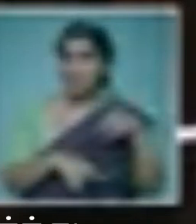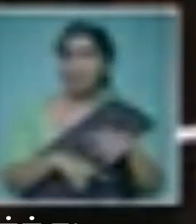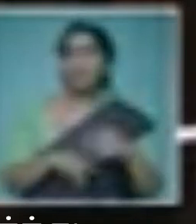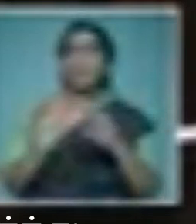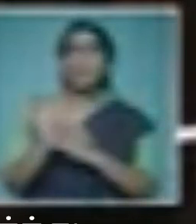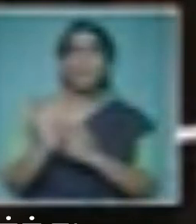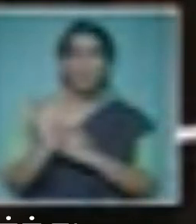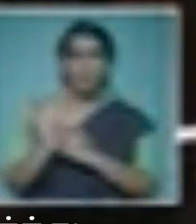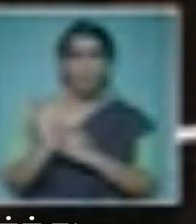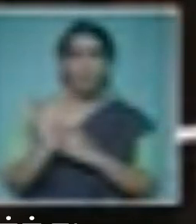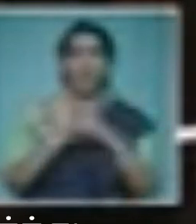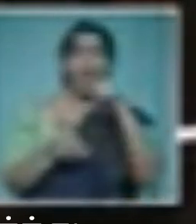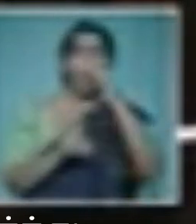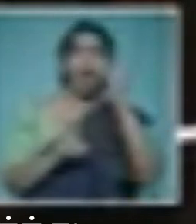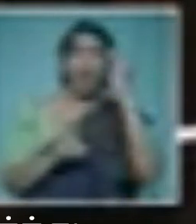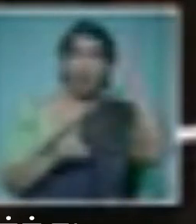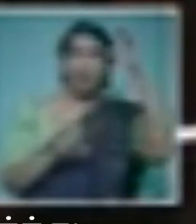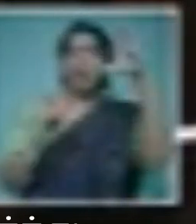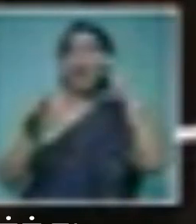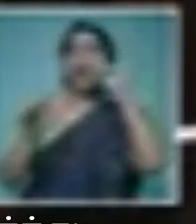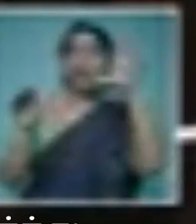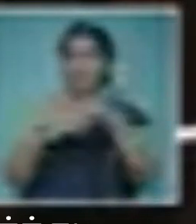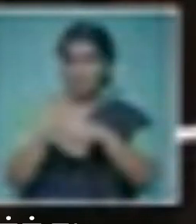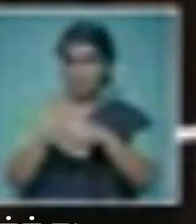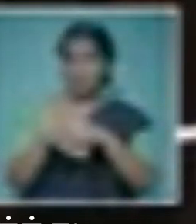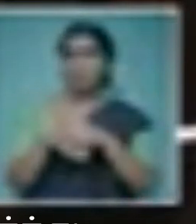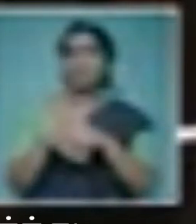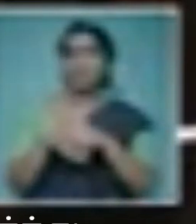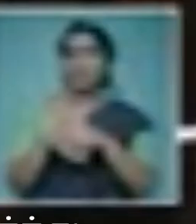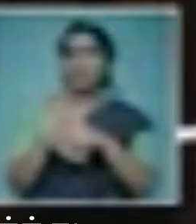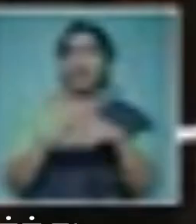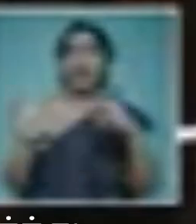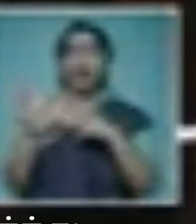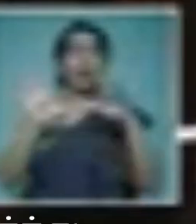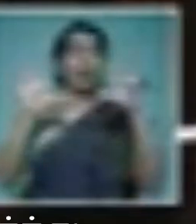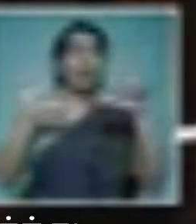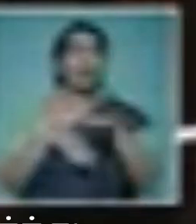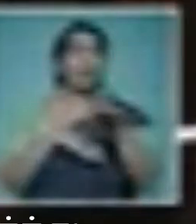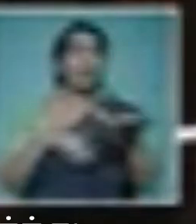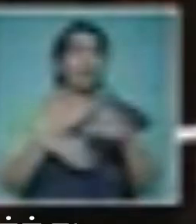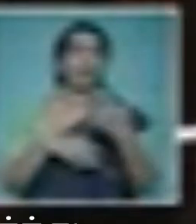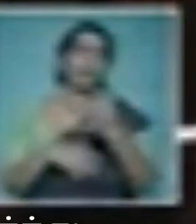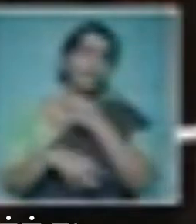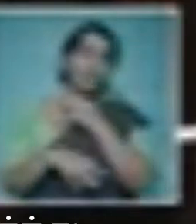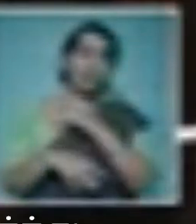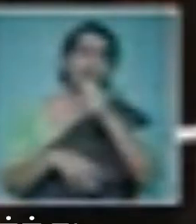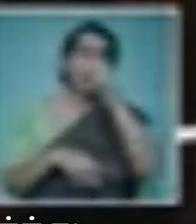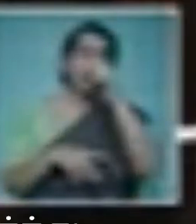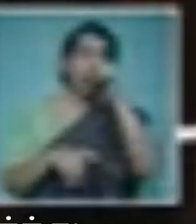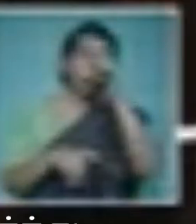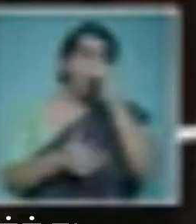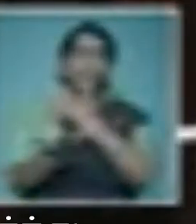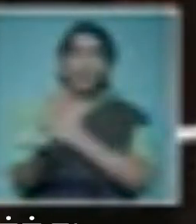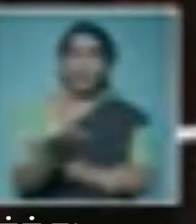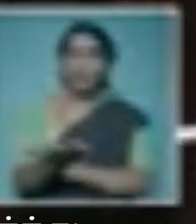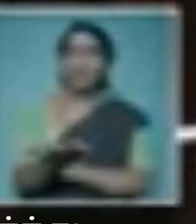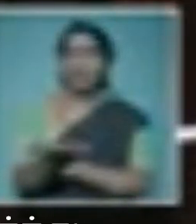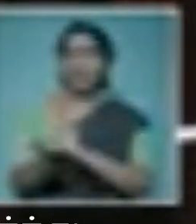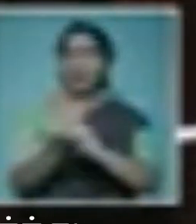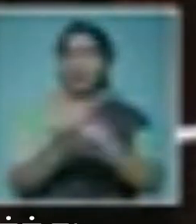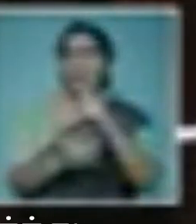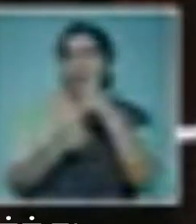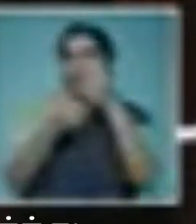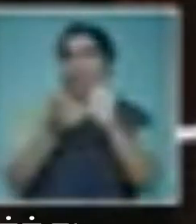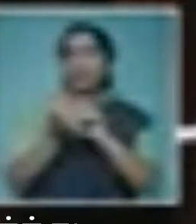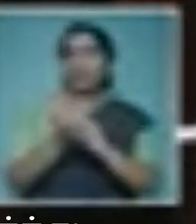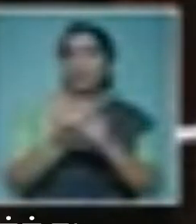වාගන මණිවන්නන් මෙයාගේ අක්කගේ හස්බන්ඩ් මයිල් වාගන මණිවර්ණන් අක්කර 8ක ඉඩමක් දැන් මේකේ විහිළුව ගැන හොර ඔප්පුවක් ලියද්දී පොඩ්ඩක් හරියට ලියන්න ඕනේ